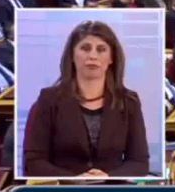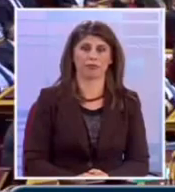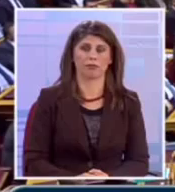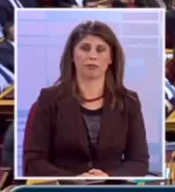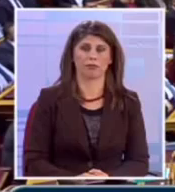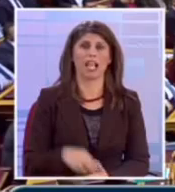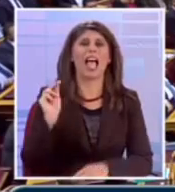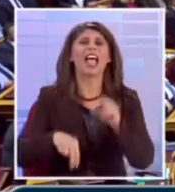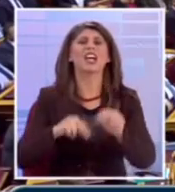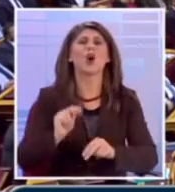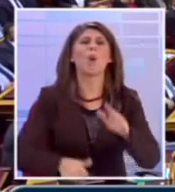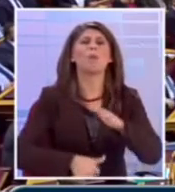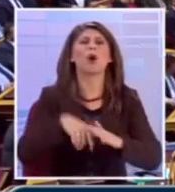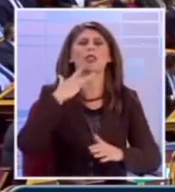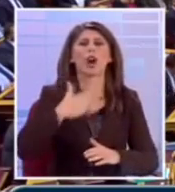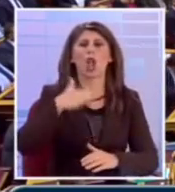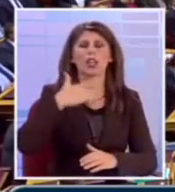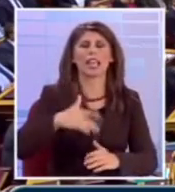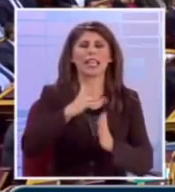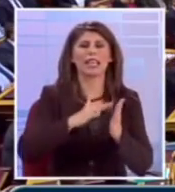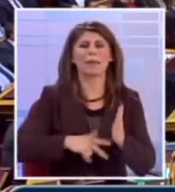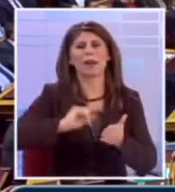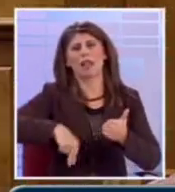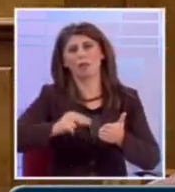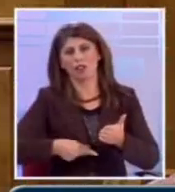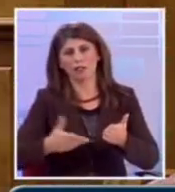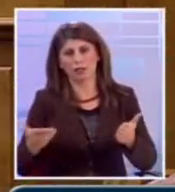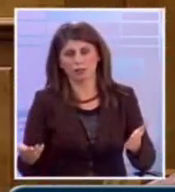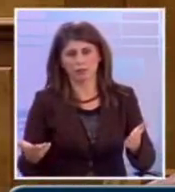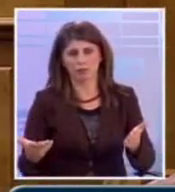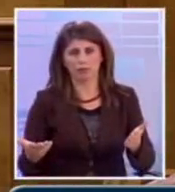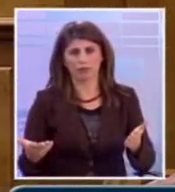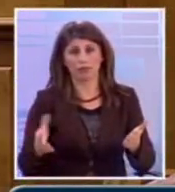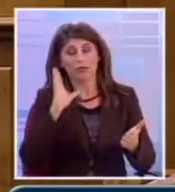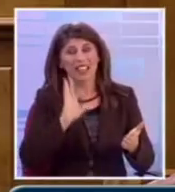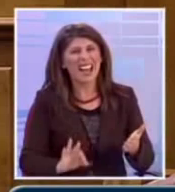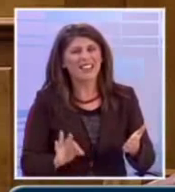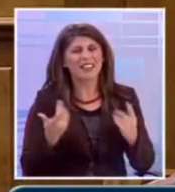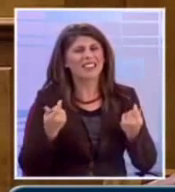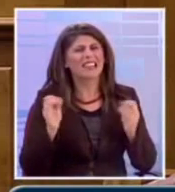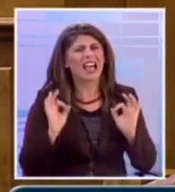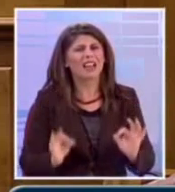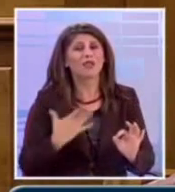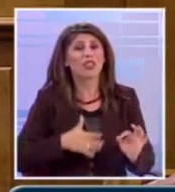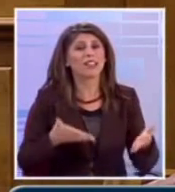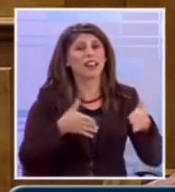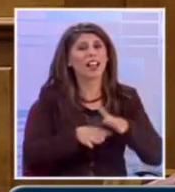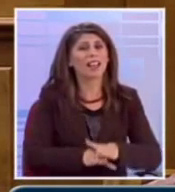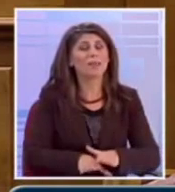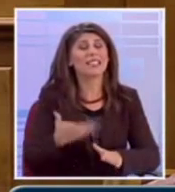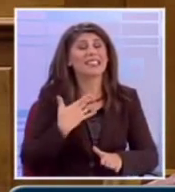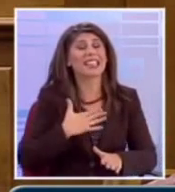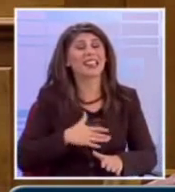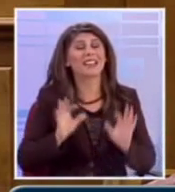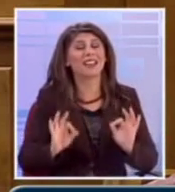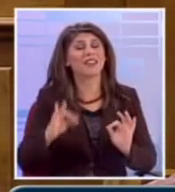εκλογοπροεδρολογία και κείμενα προς υπογραφή και αλήθεια τι ακριβώς θέλετε να κρύψετε, τι θέλετε